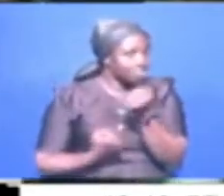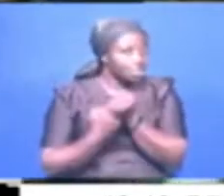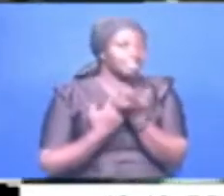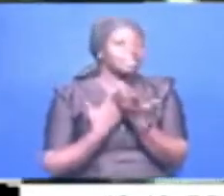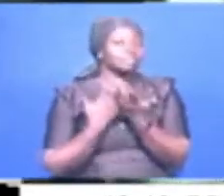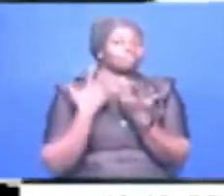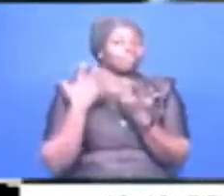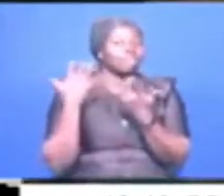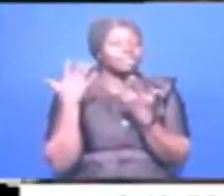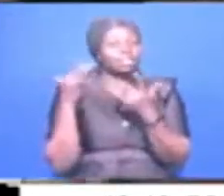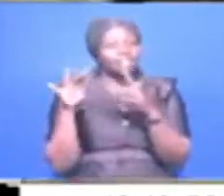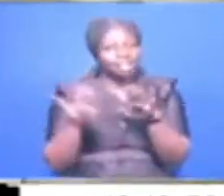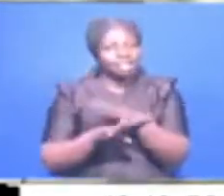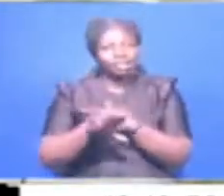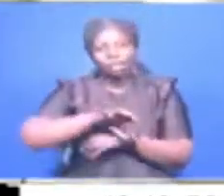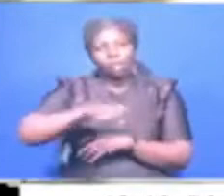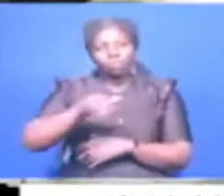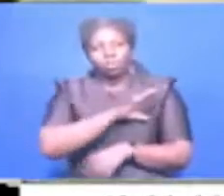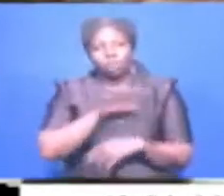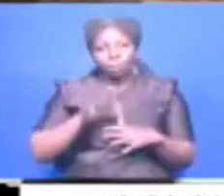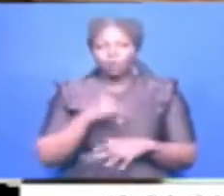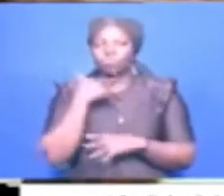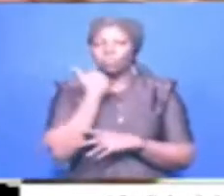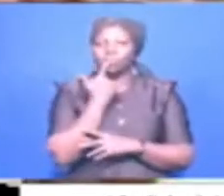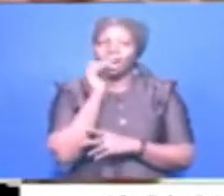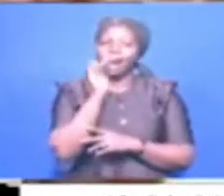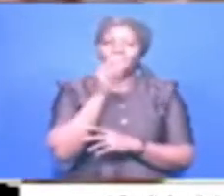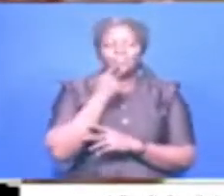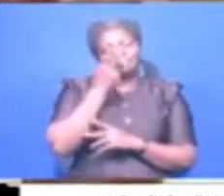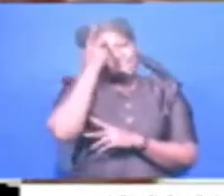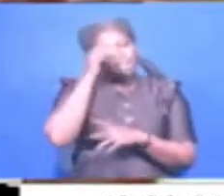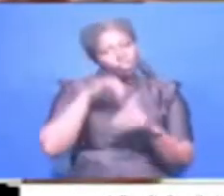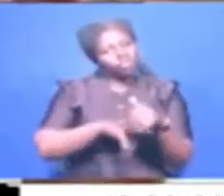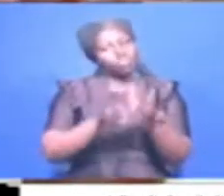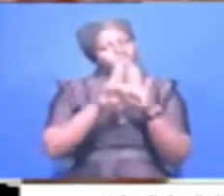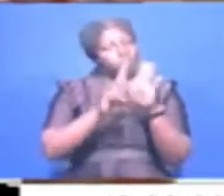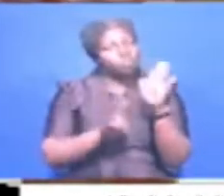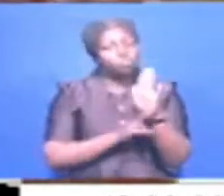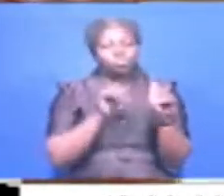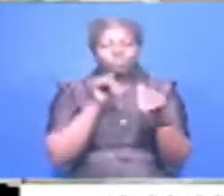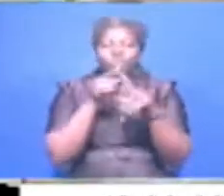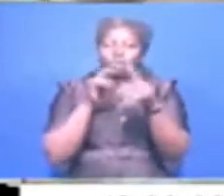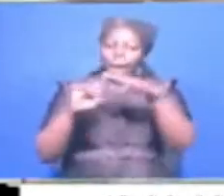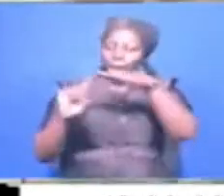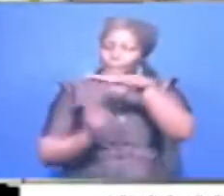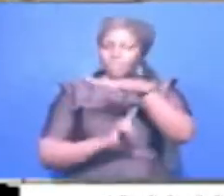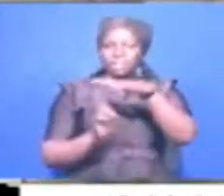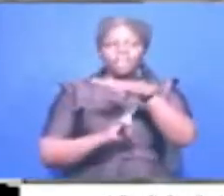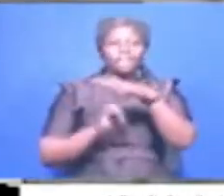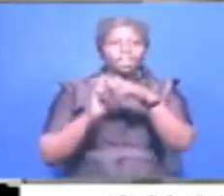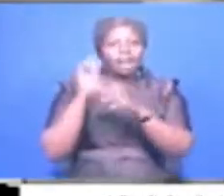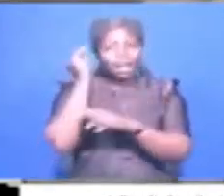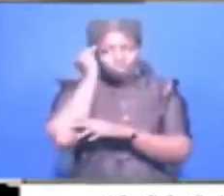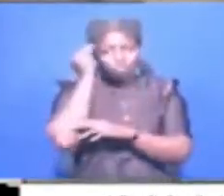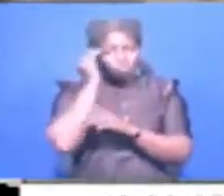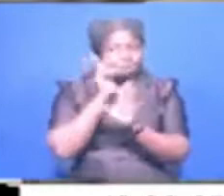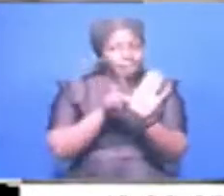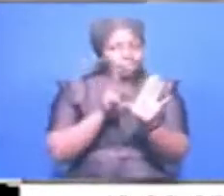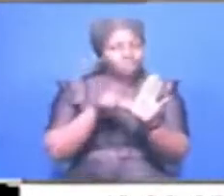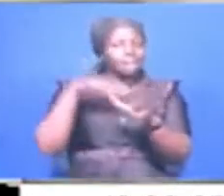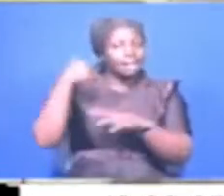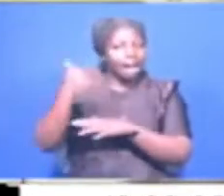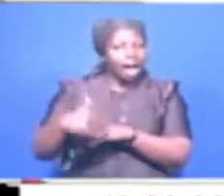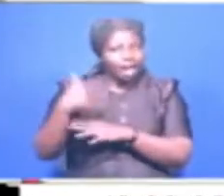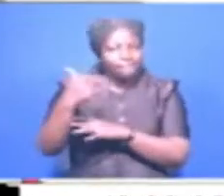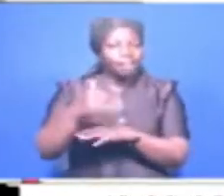ambaye aliwataka wazazi waafiki kanuni zilizowekwa na Wizara ya Elimu kwa kuhudhuria mikutano ya kila mwezi shuleni wanapotakiwa